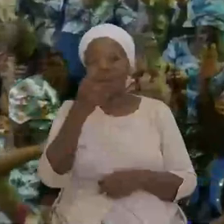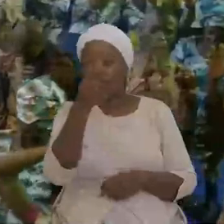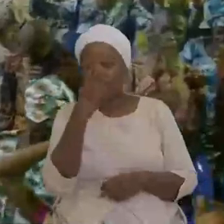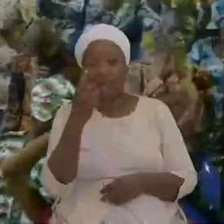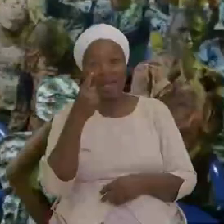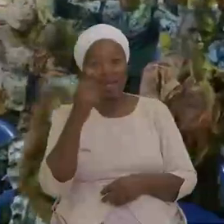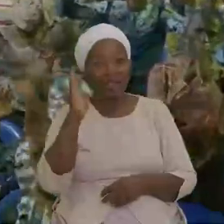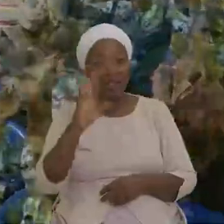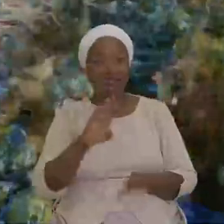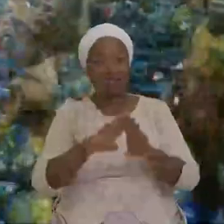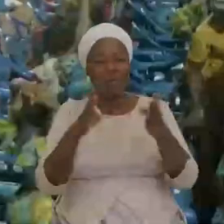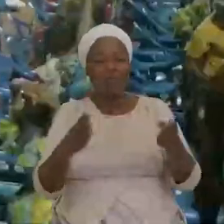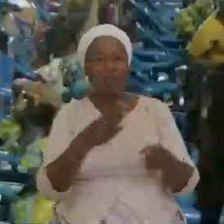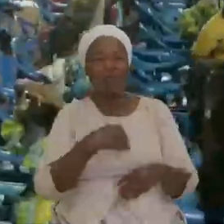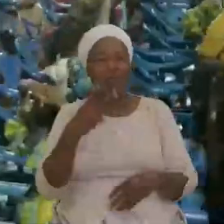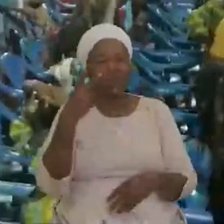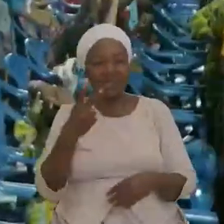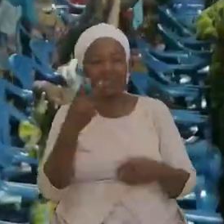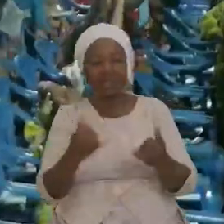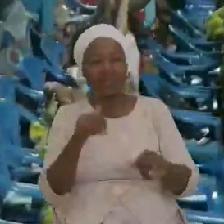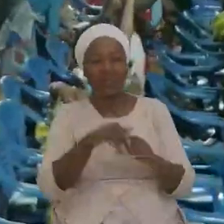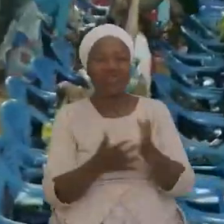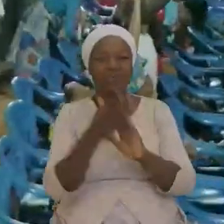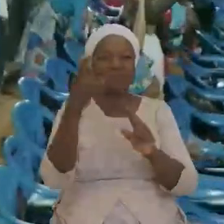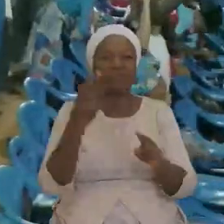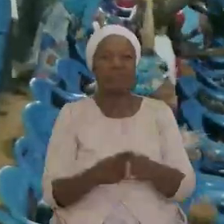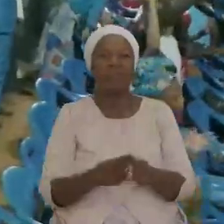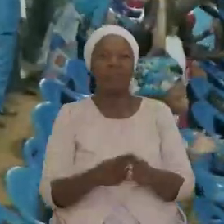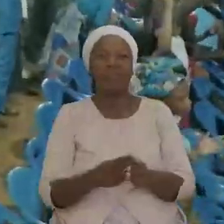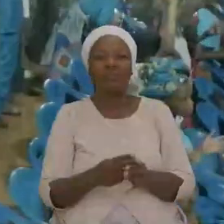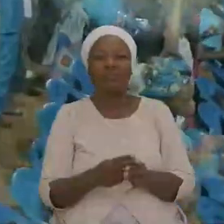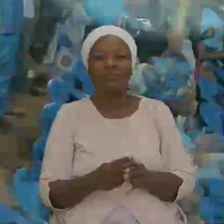Tes yeux aveugles vont s'ouvrir ce soir.